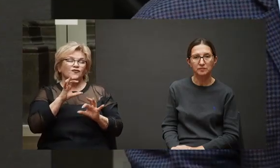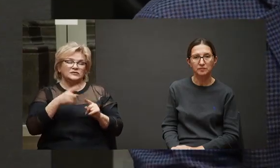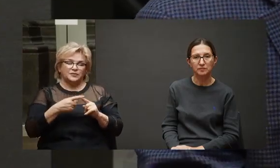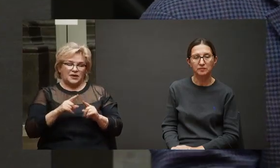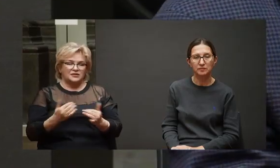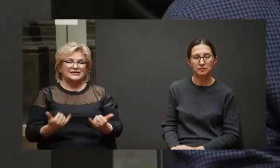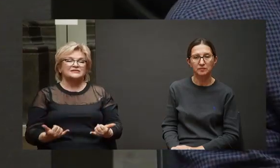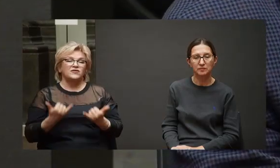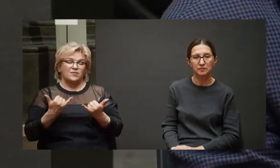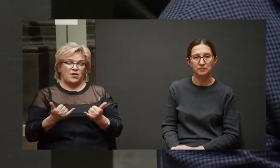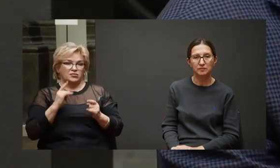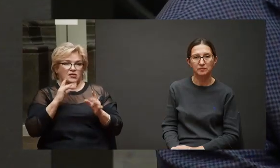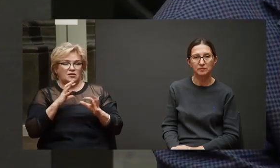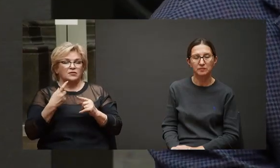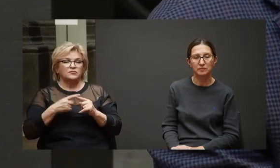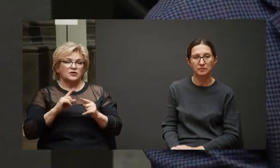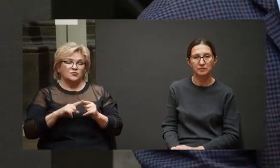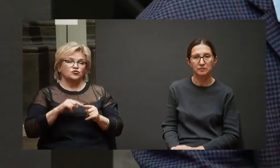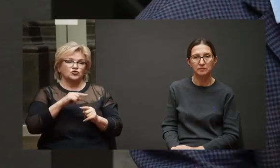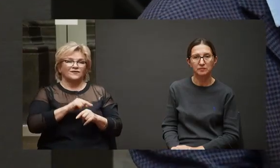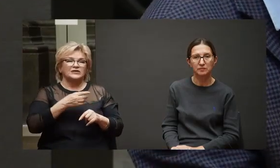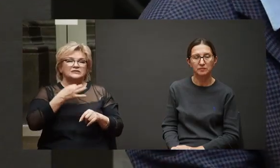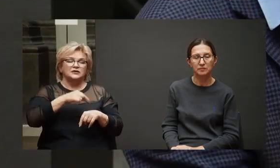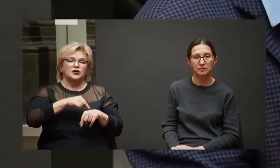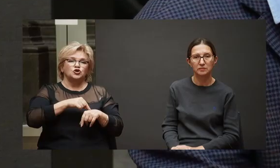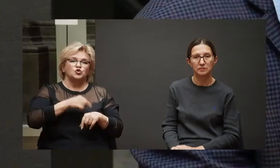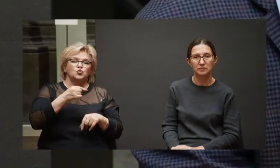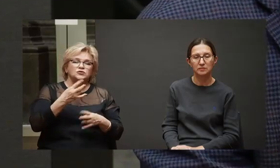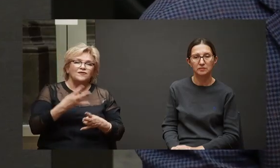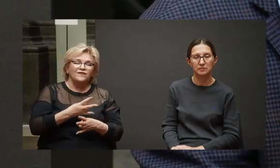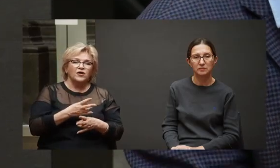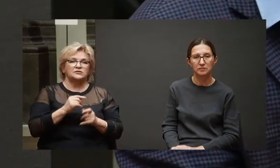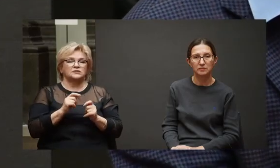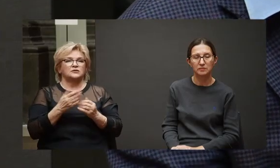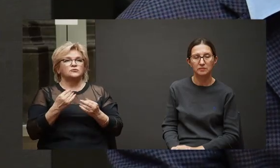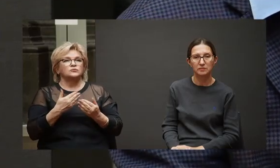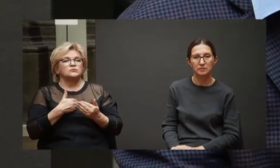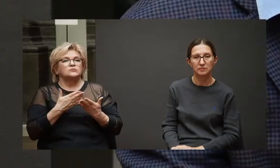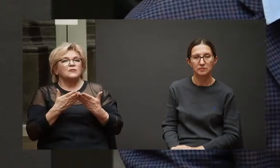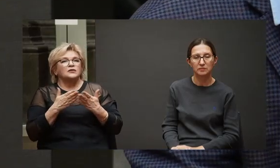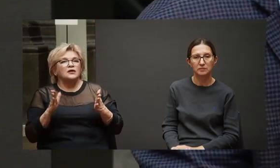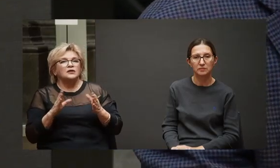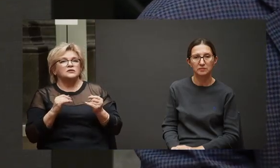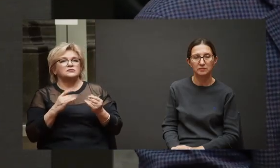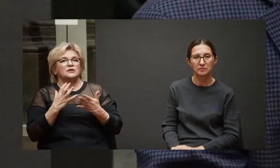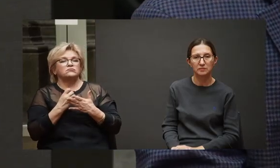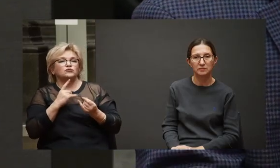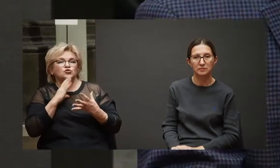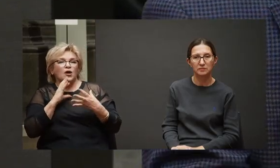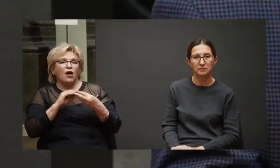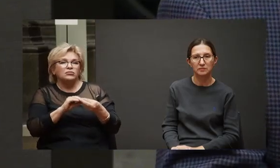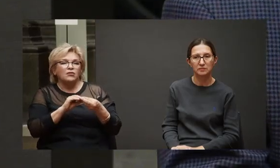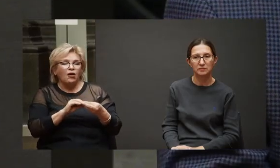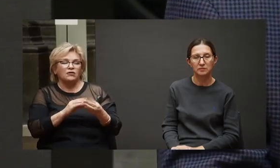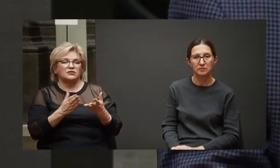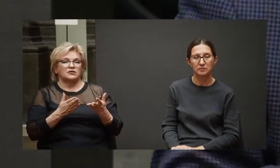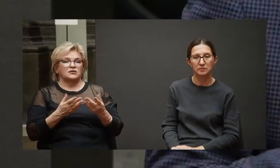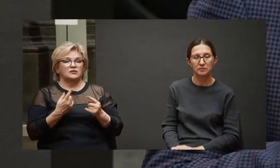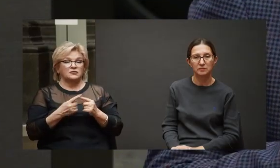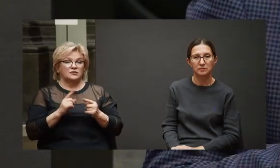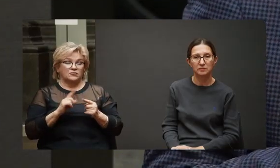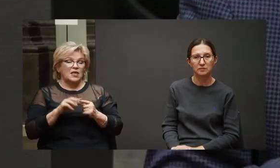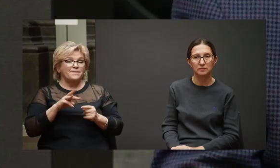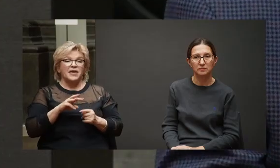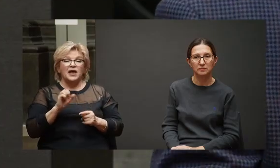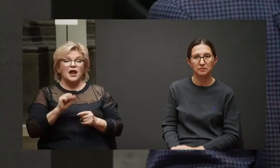современного восприятия, потому что вы много раз говорили «чувствовать», там, «открыться», «установить контакт». Я думаю,